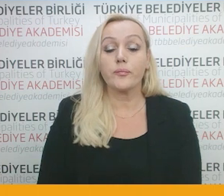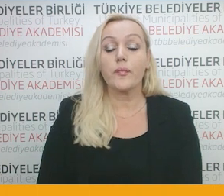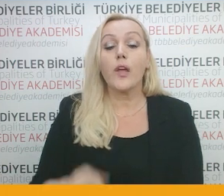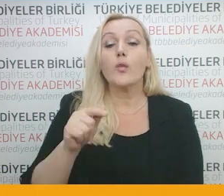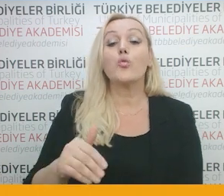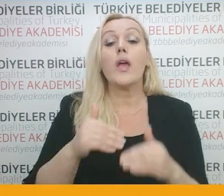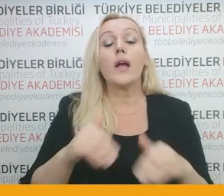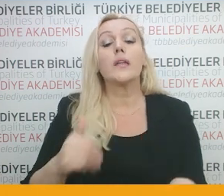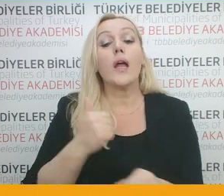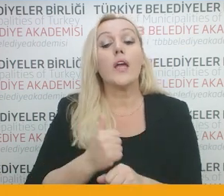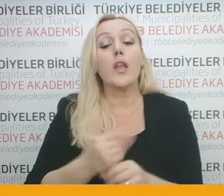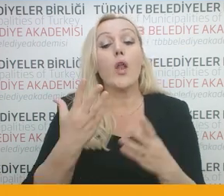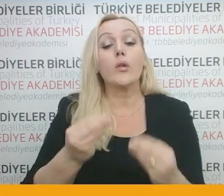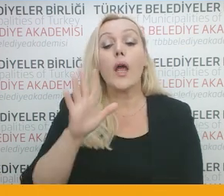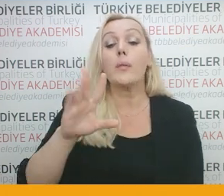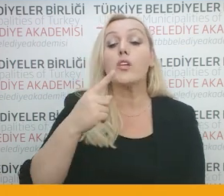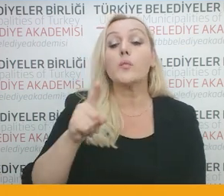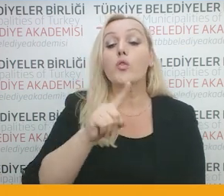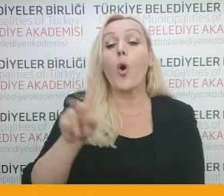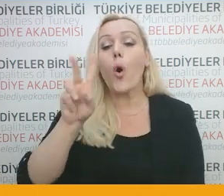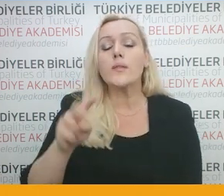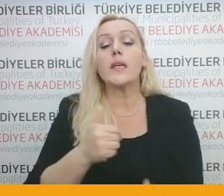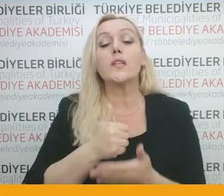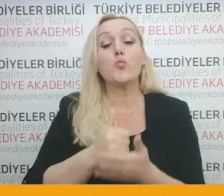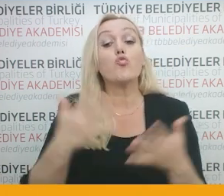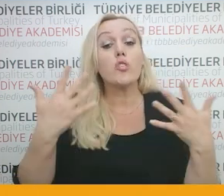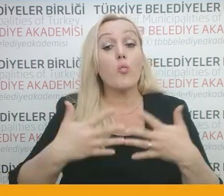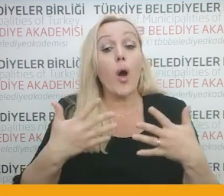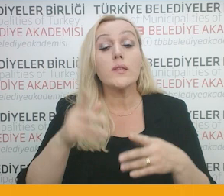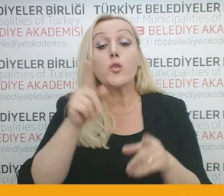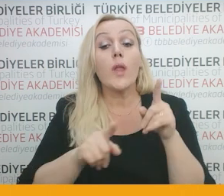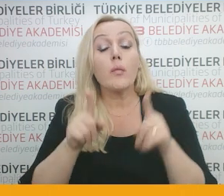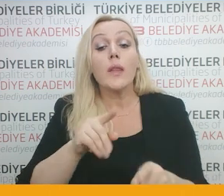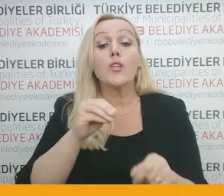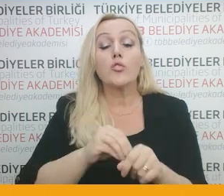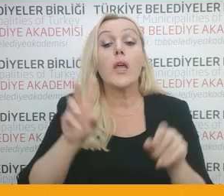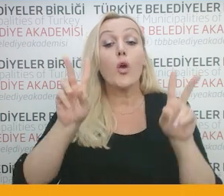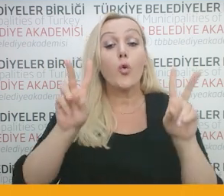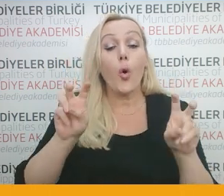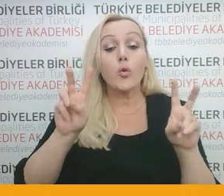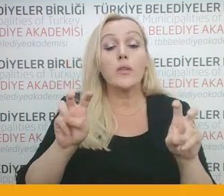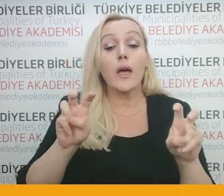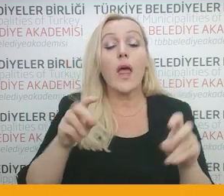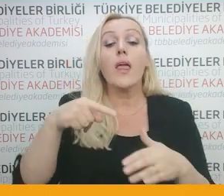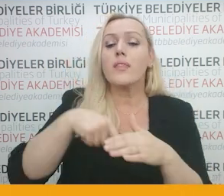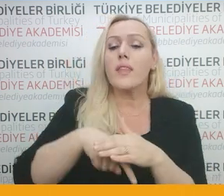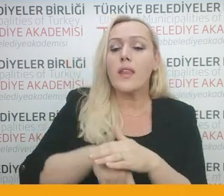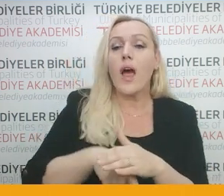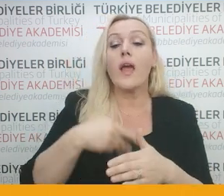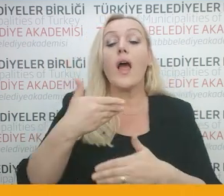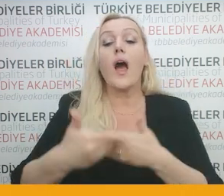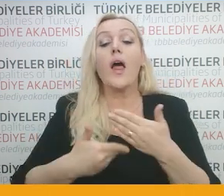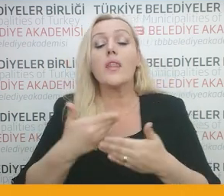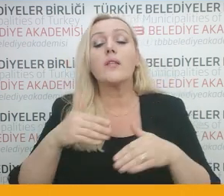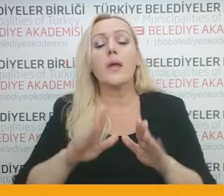Buraya kadar genel olarak 5018 ve bütçe muhasebe yönetmeliğindeki konulara çok detayına